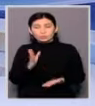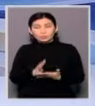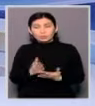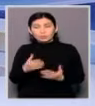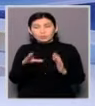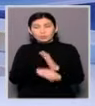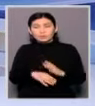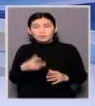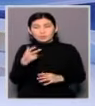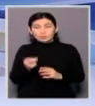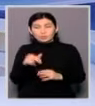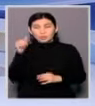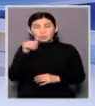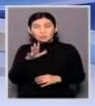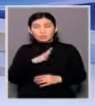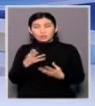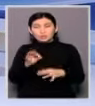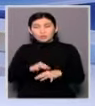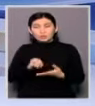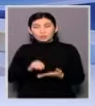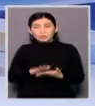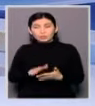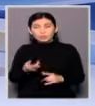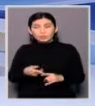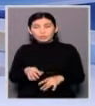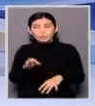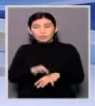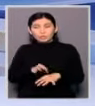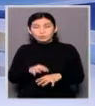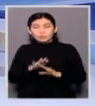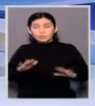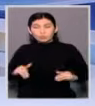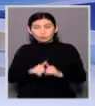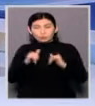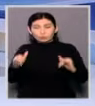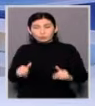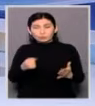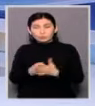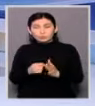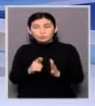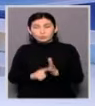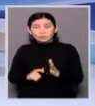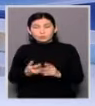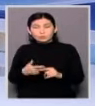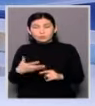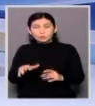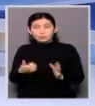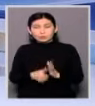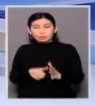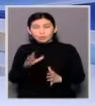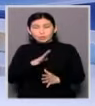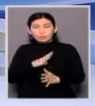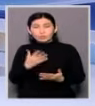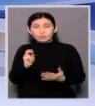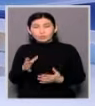За последние 13 лет число зарегистрированных с этим синдромом детей увеличилось до 756. Ну